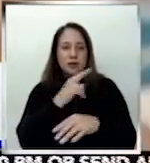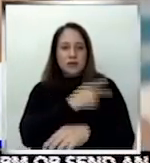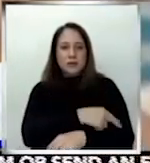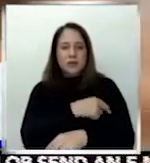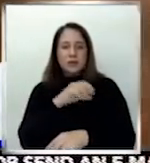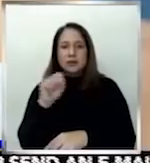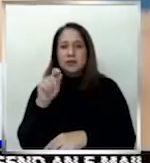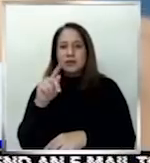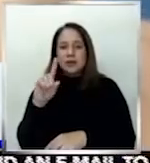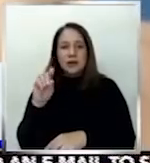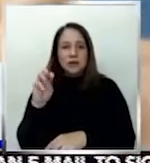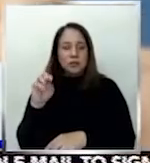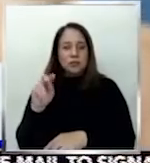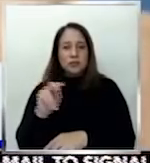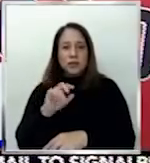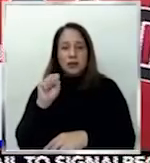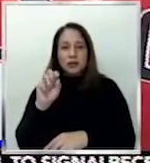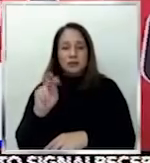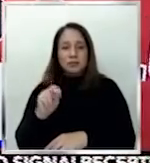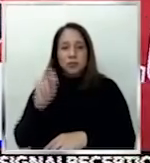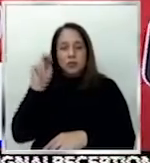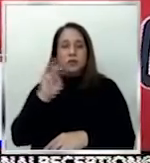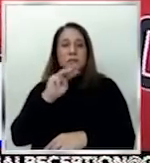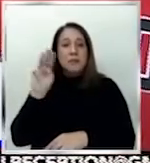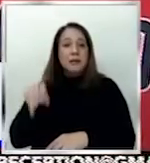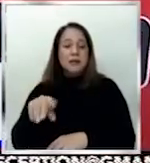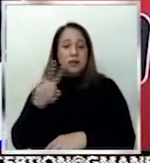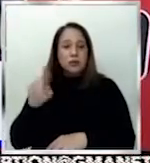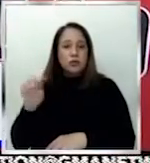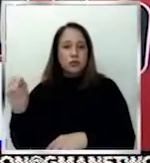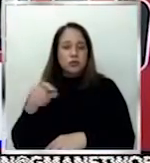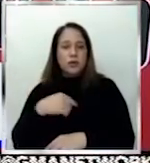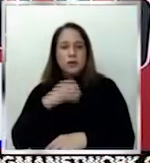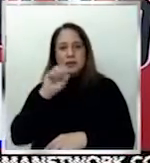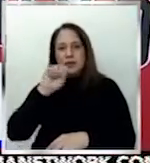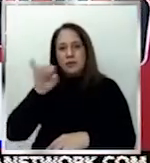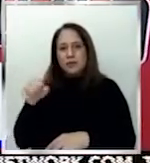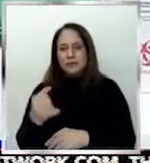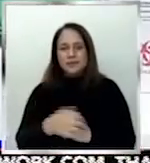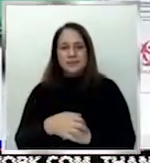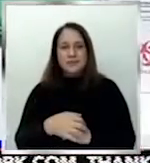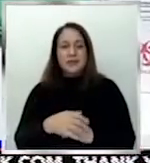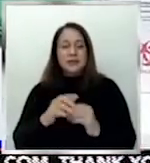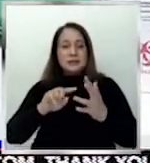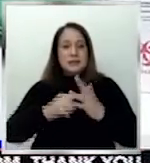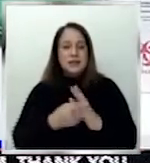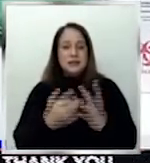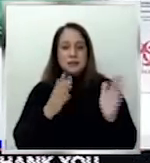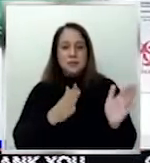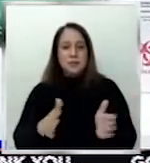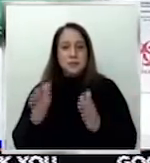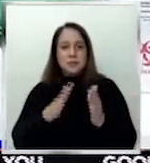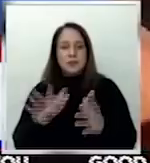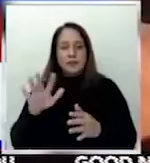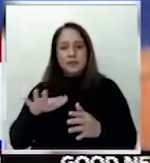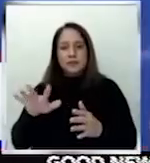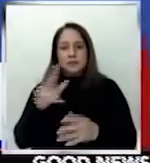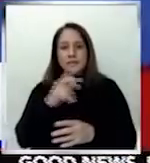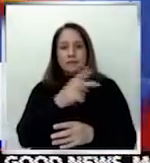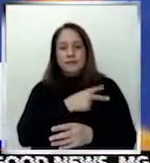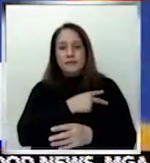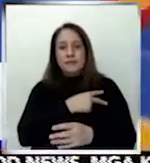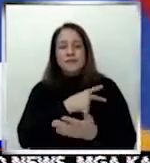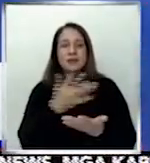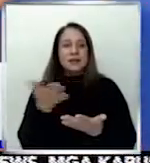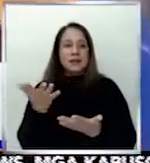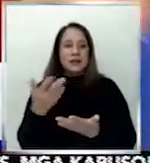EDSA, Manila Zoo at sa San Juan. Kanina, nagsimula na sa paghahanda sa isang vaccination site sa San Juan na malaki